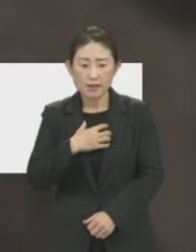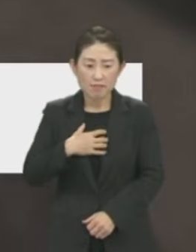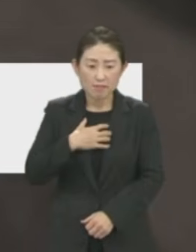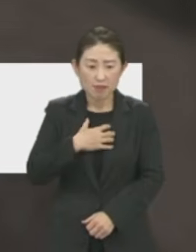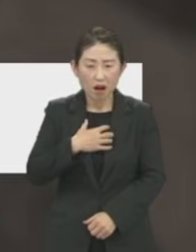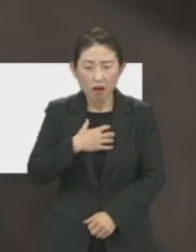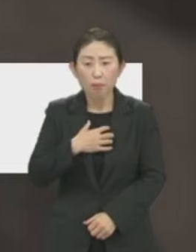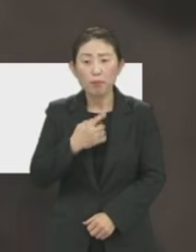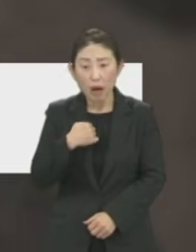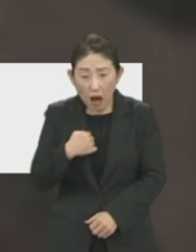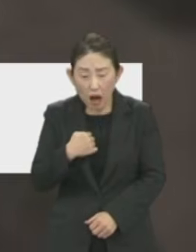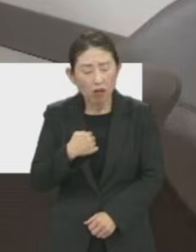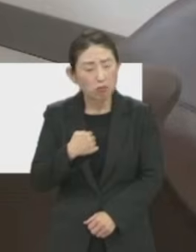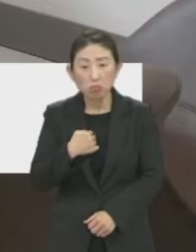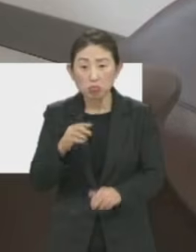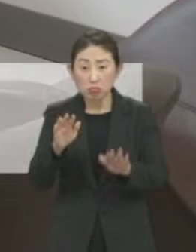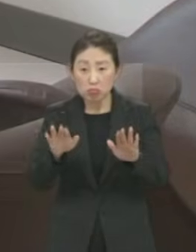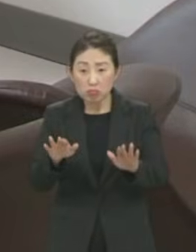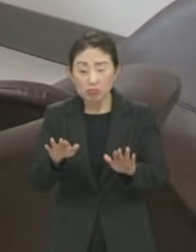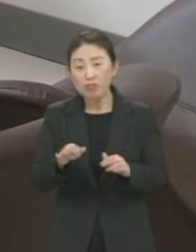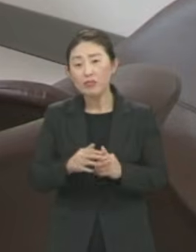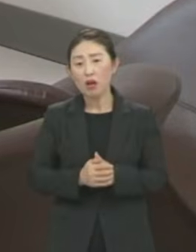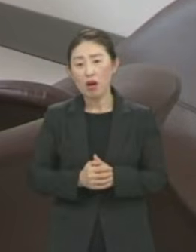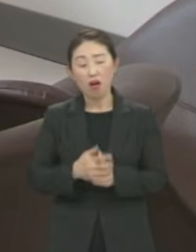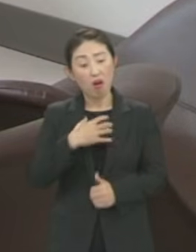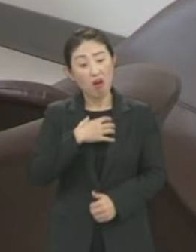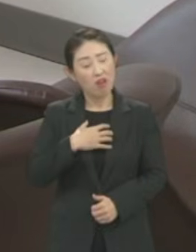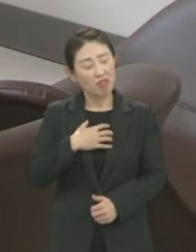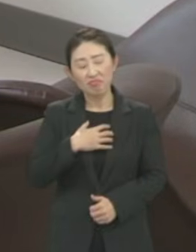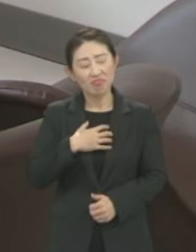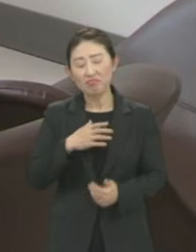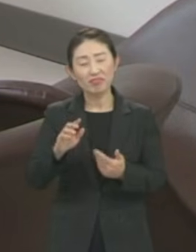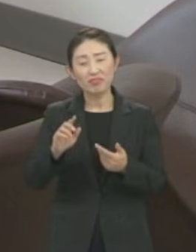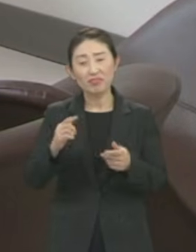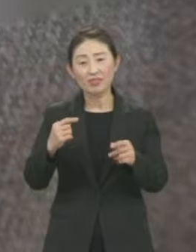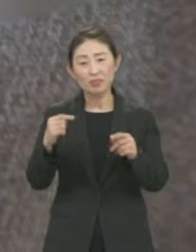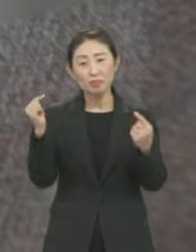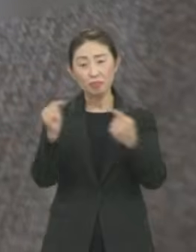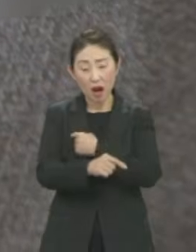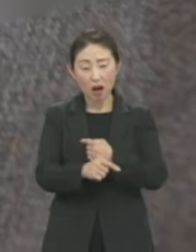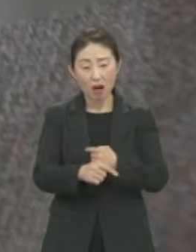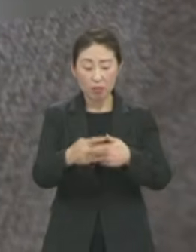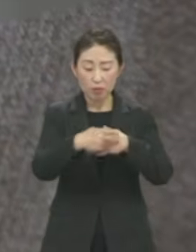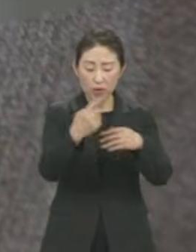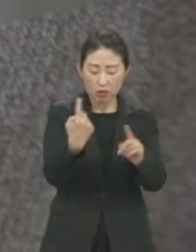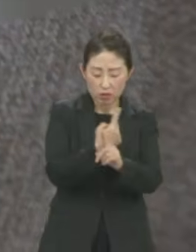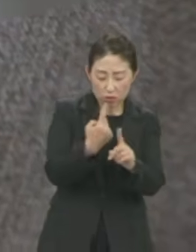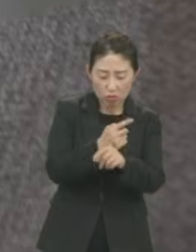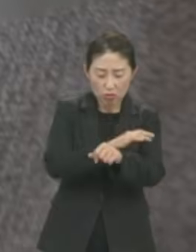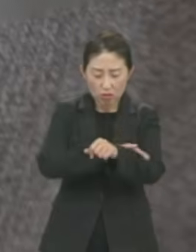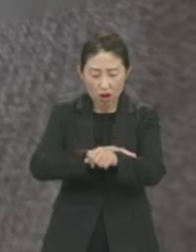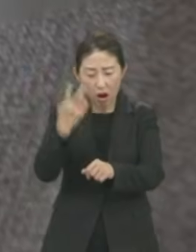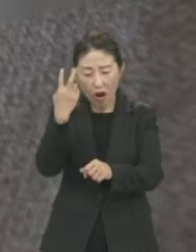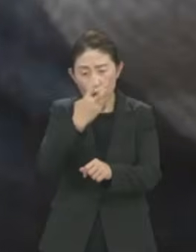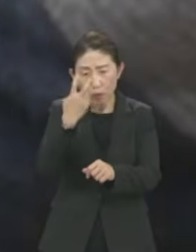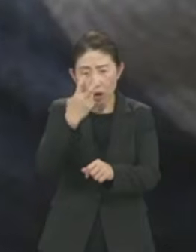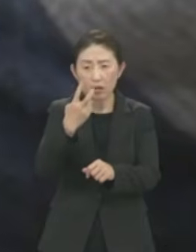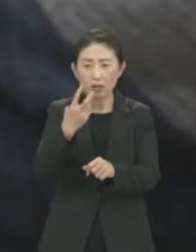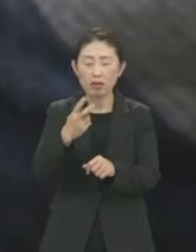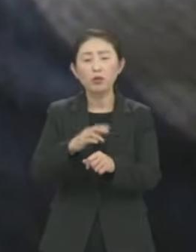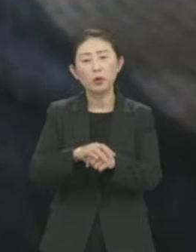생각도 갖고 그랬는데. 우려와 달리 의료진의 각별한 치료와 관심 덕에 조금은 짐을 덜 수